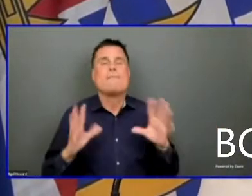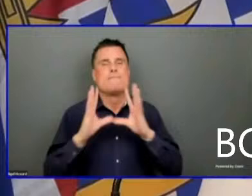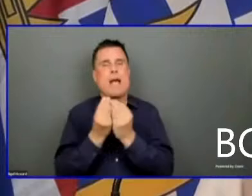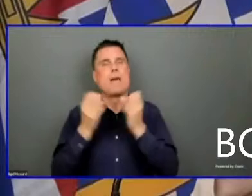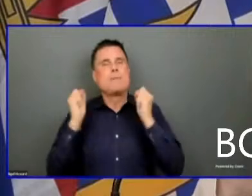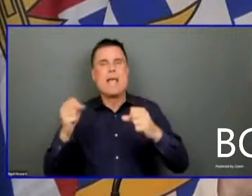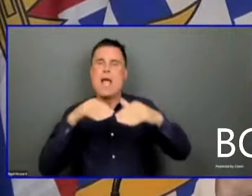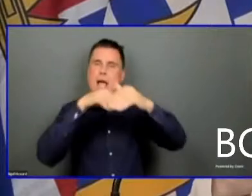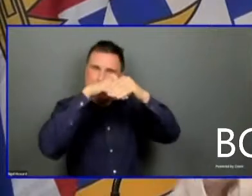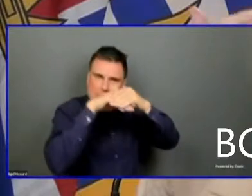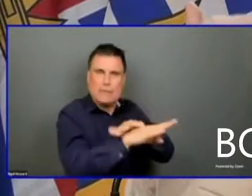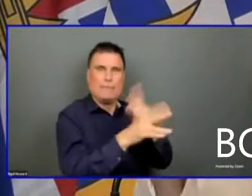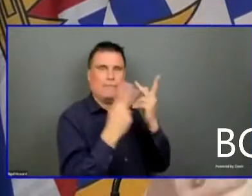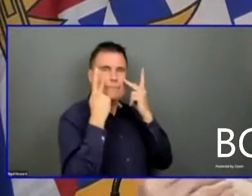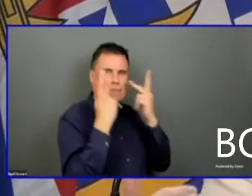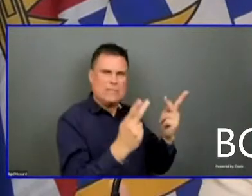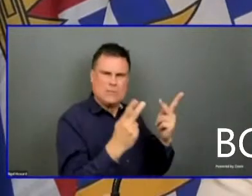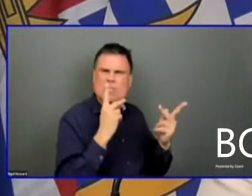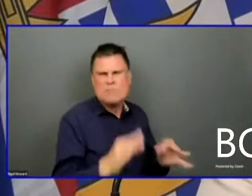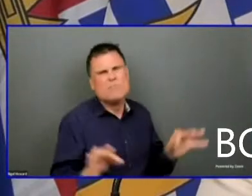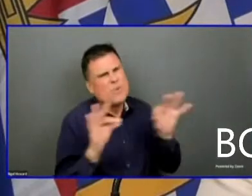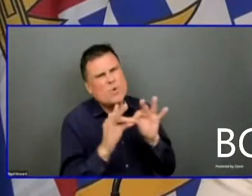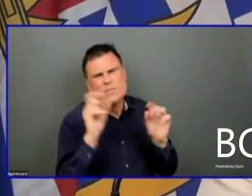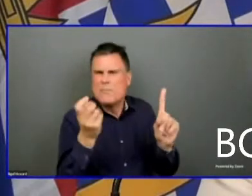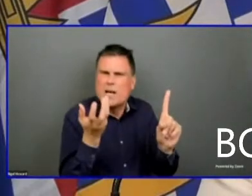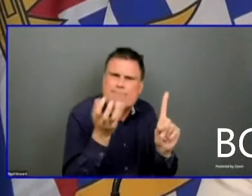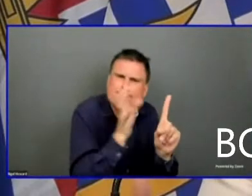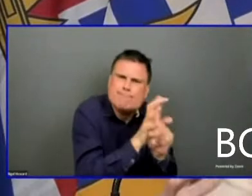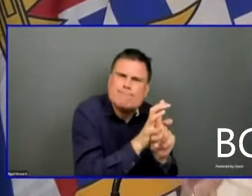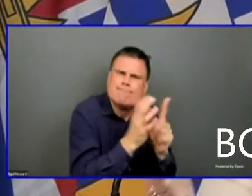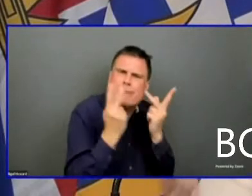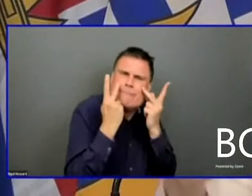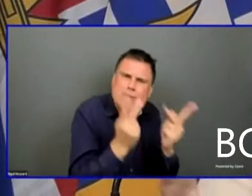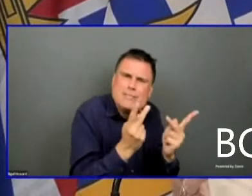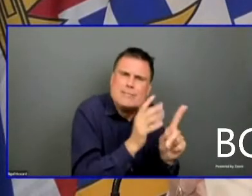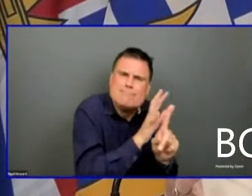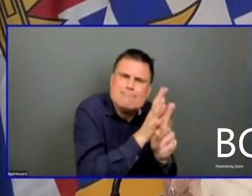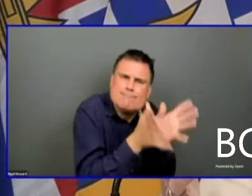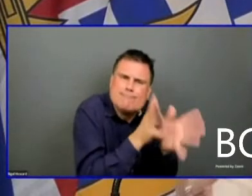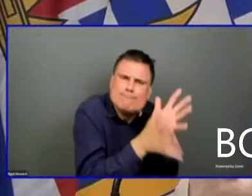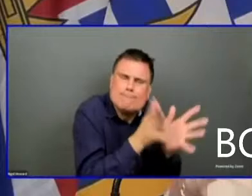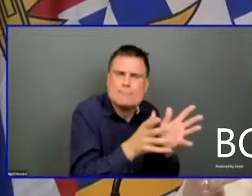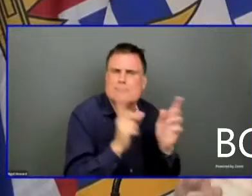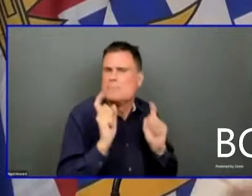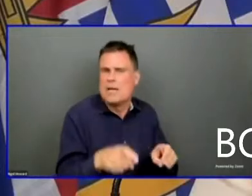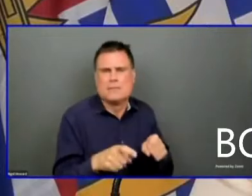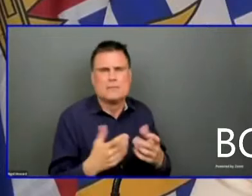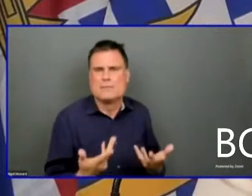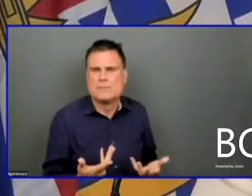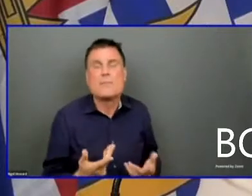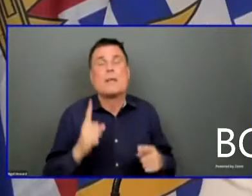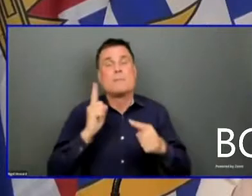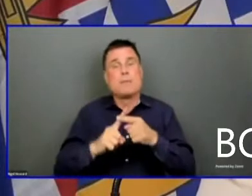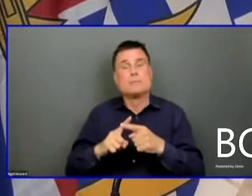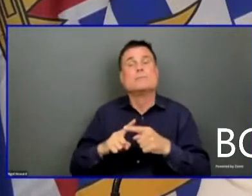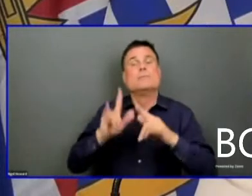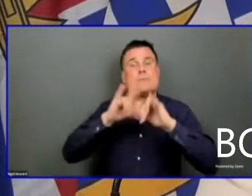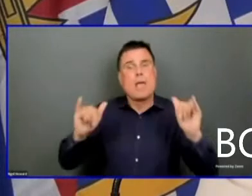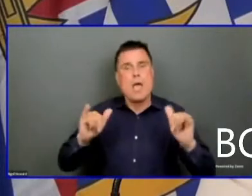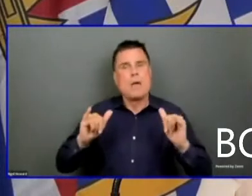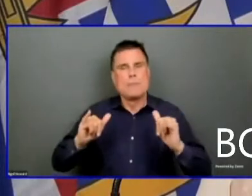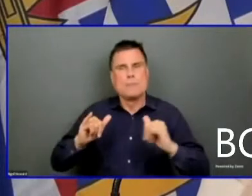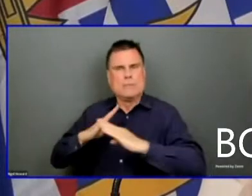望的 At the same time that we were putting in restrictions in the community. 所以他也是说到了我们也是做了各种各样的准